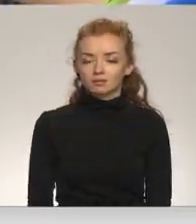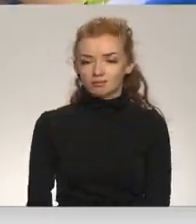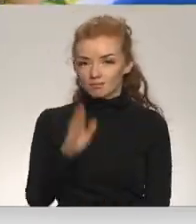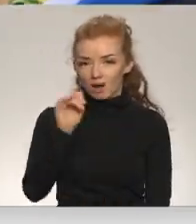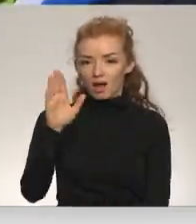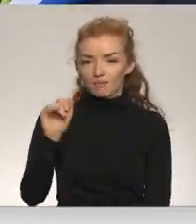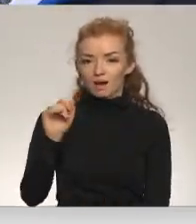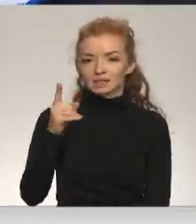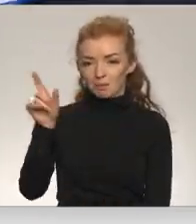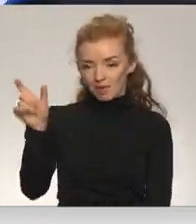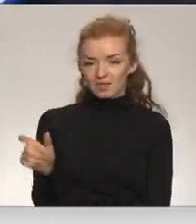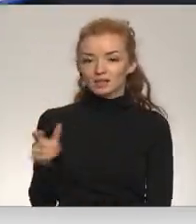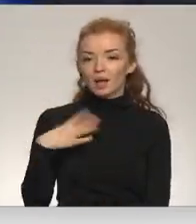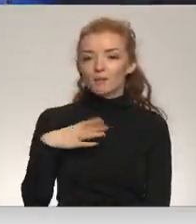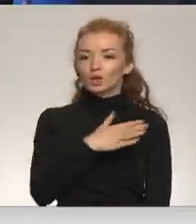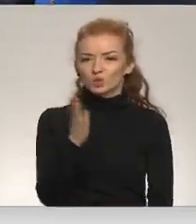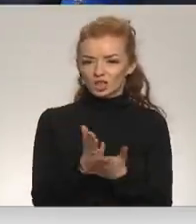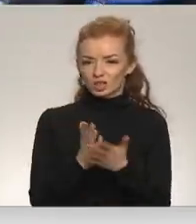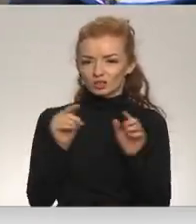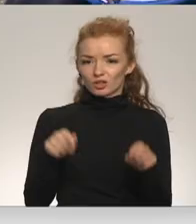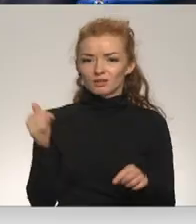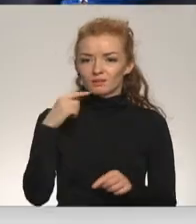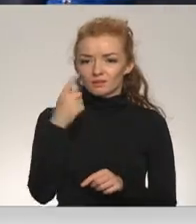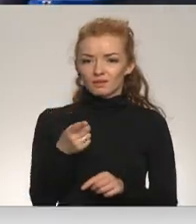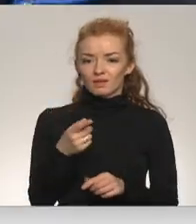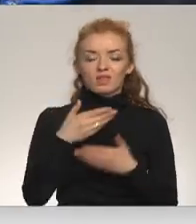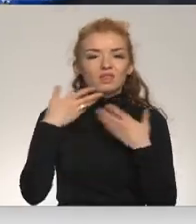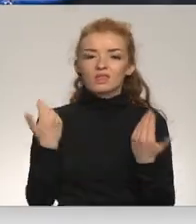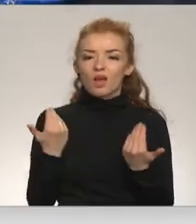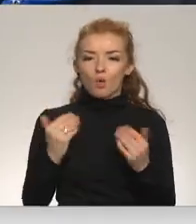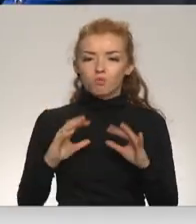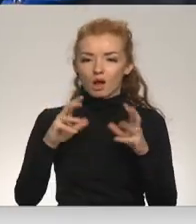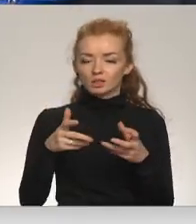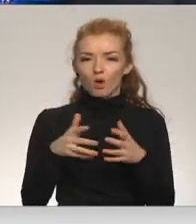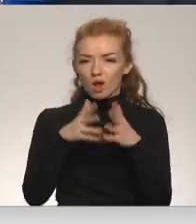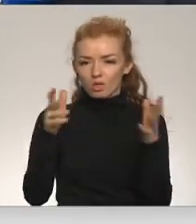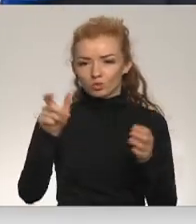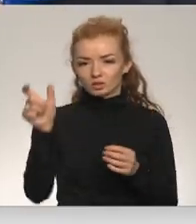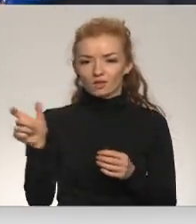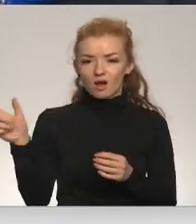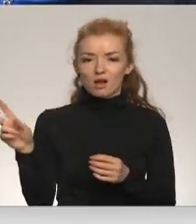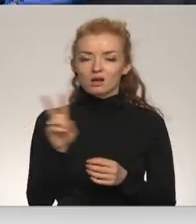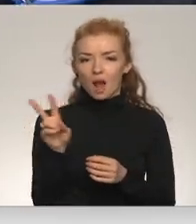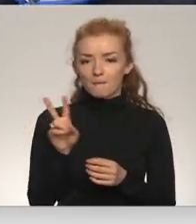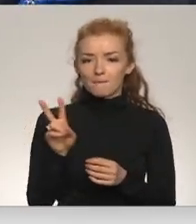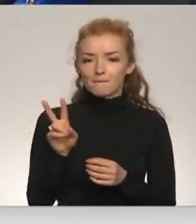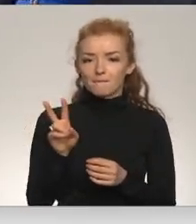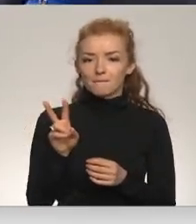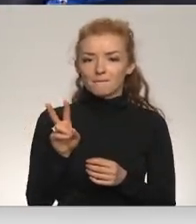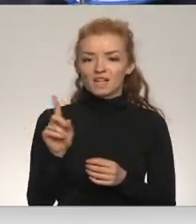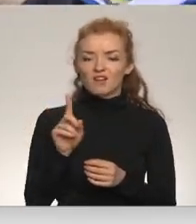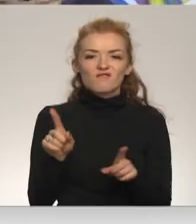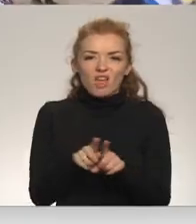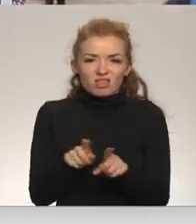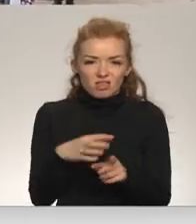Sipieniete. Kādēļ jums ir svarīgi šeit būt? Es domāju, ka nav pasaulē daudz cilvēku, kuriem būtu